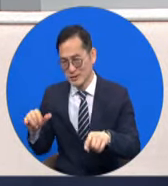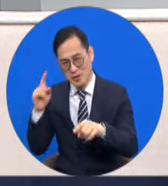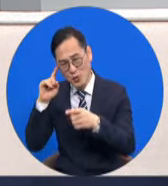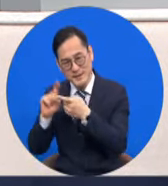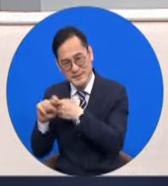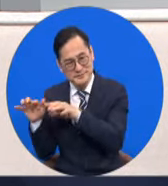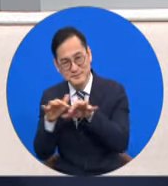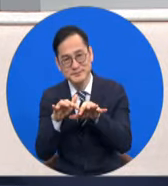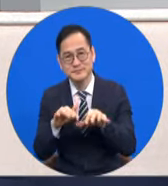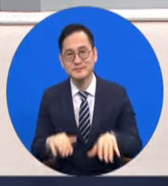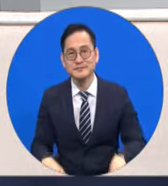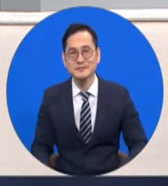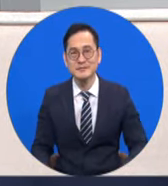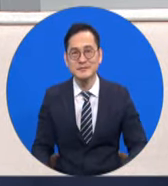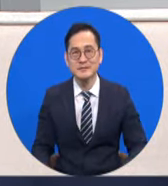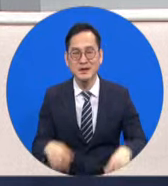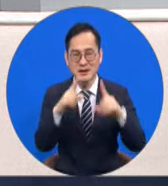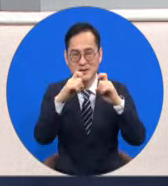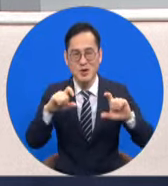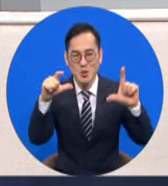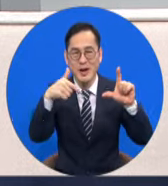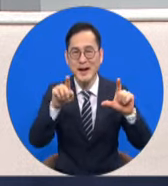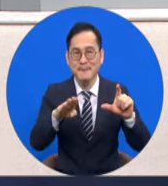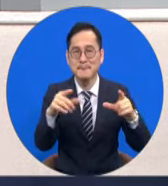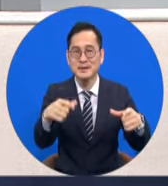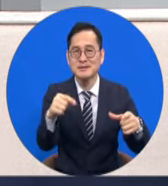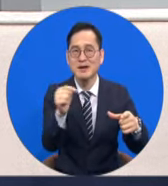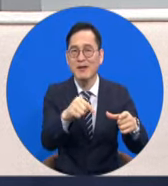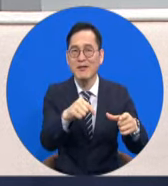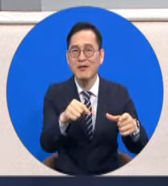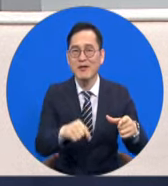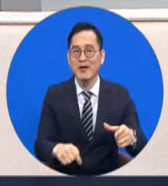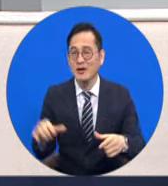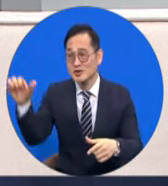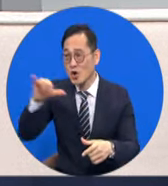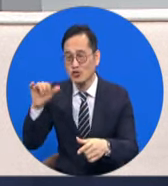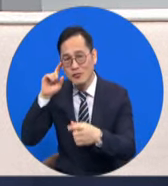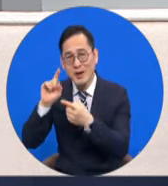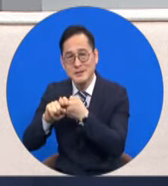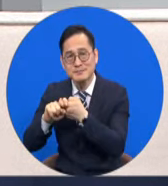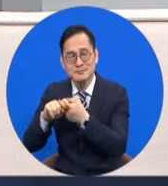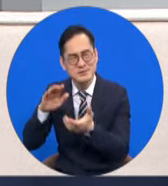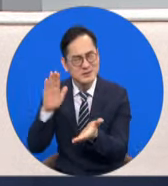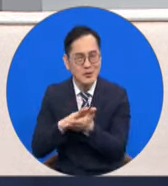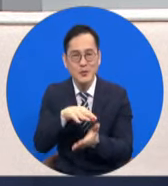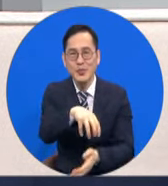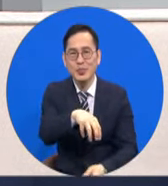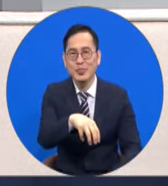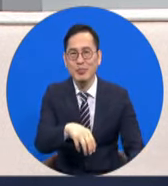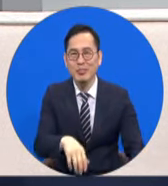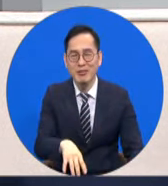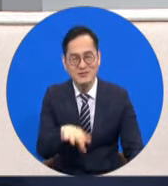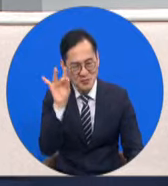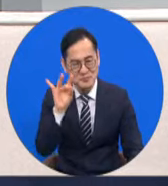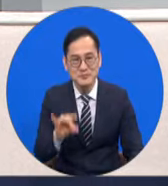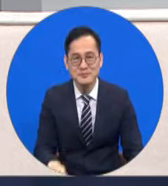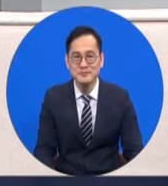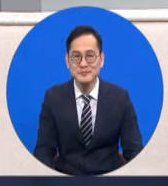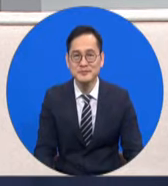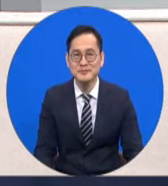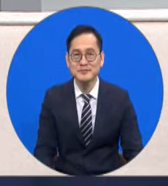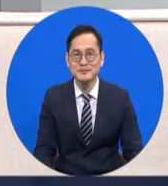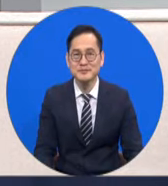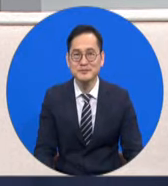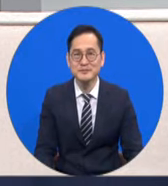않았습니까? 중성동 갑이라고 하는 지역이 아마 이번 총선만큼 전국적인 주목을 받은 적이 없었던 것 같습니다. 이게 이제 당초에는